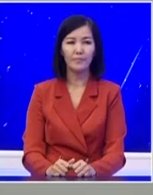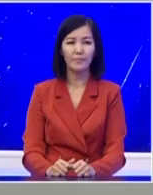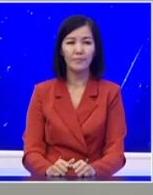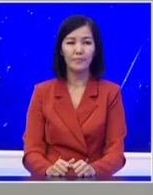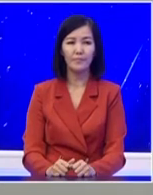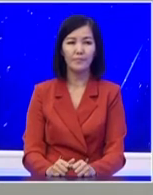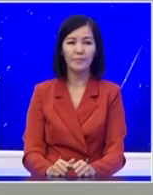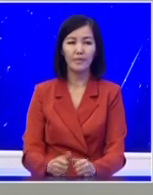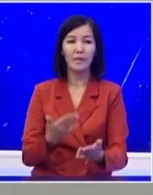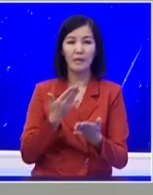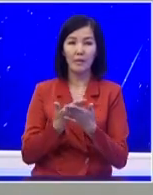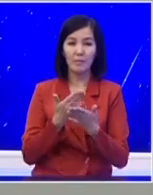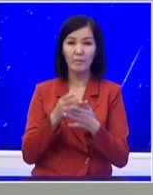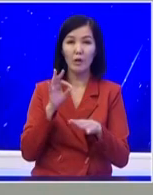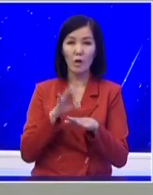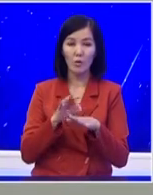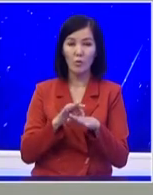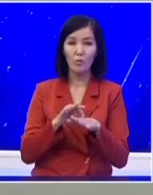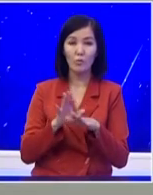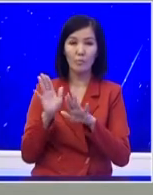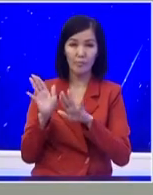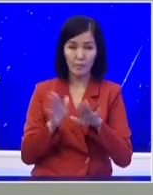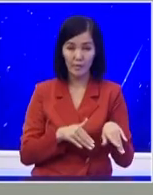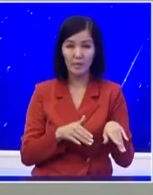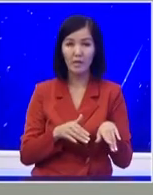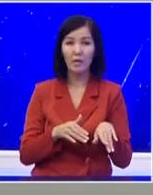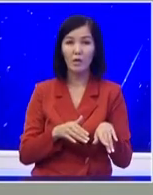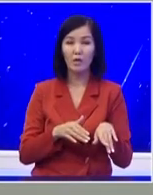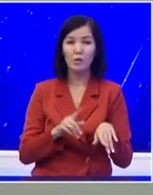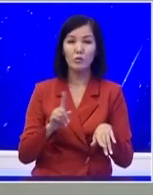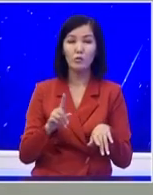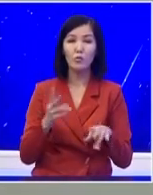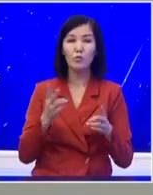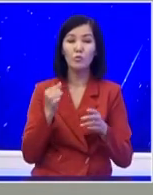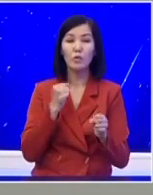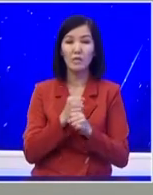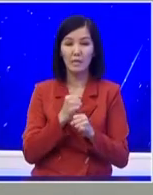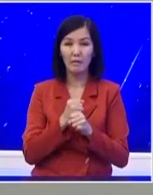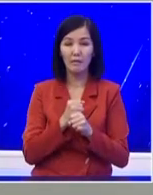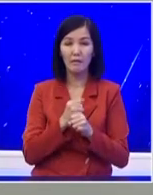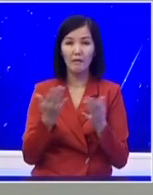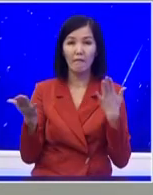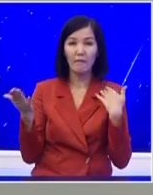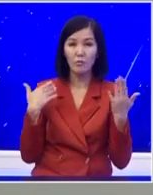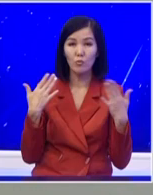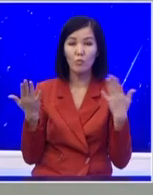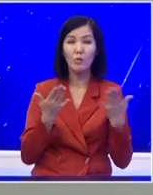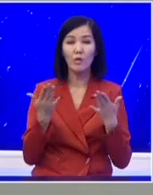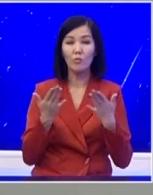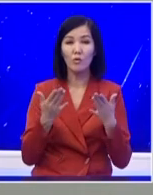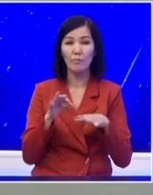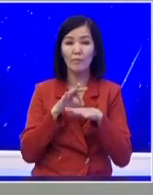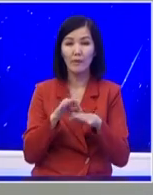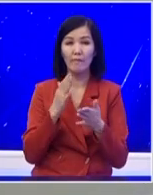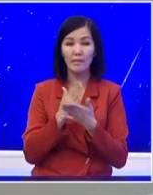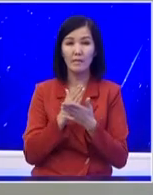переболевшим пневмонией или бронхолегочные заболевания на стадии долечивания, скажем